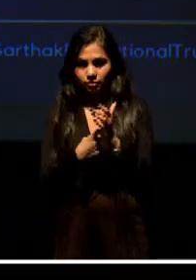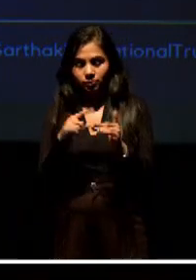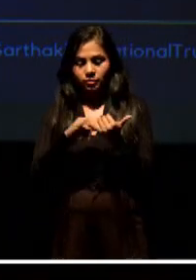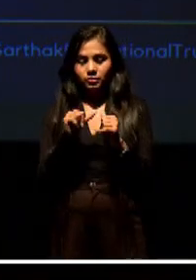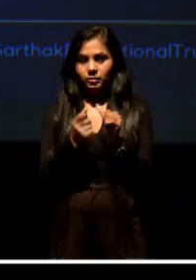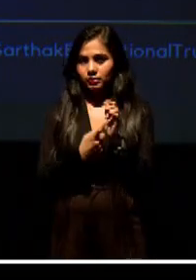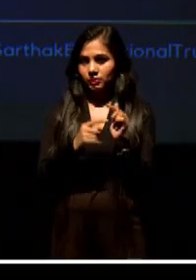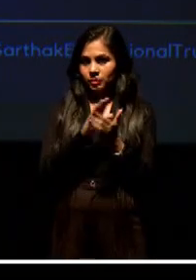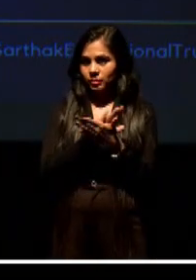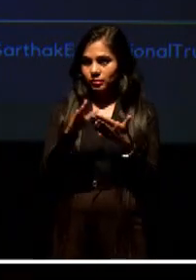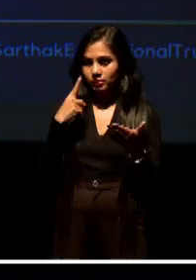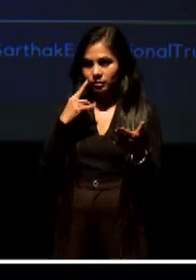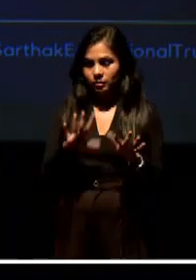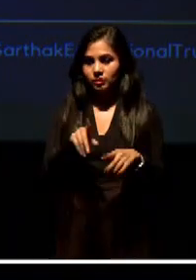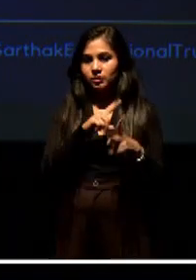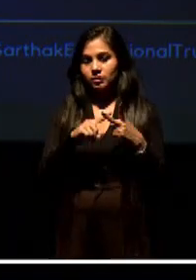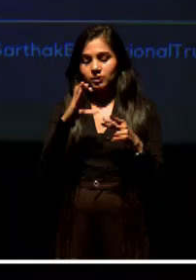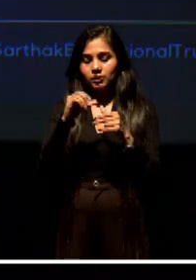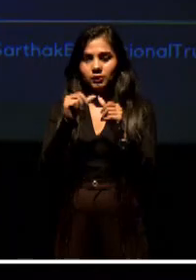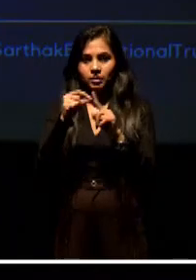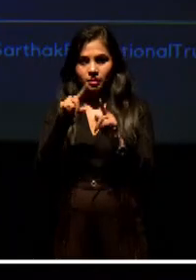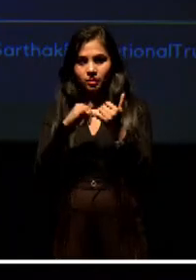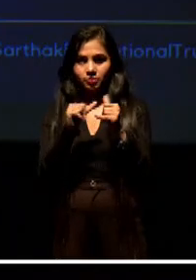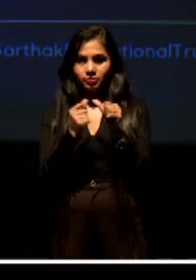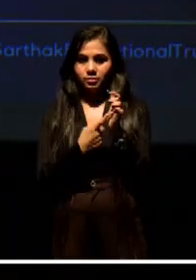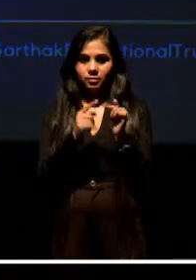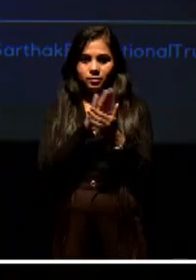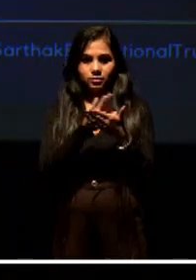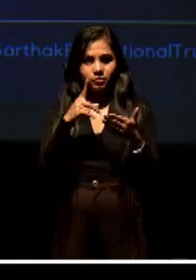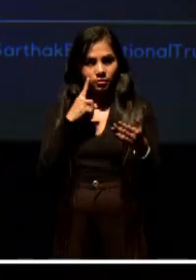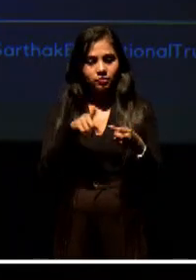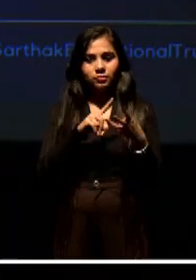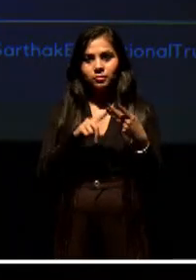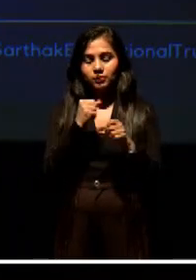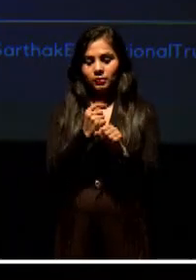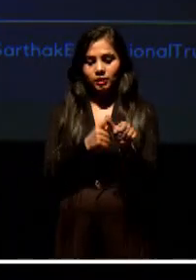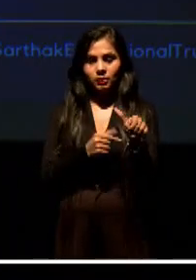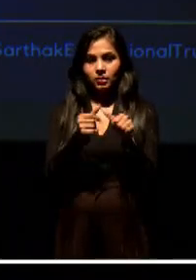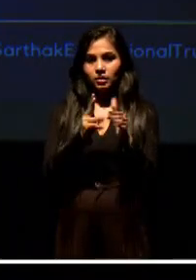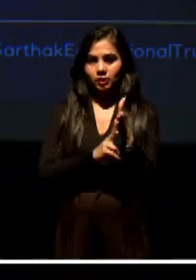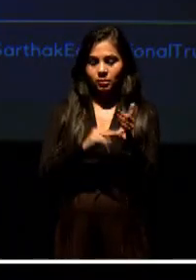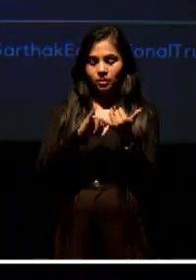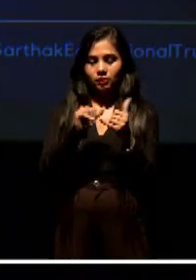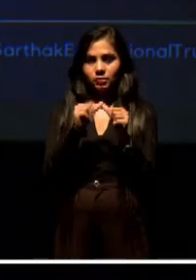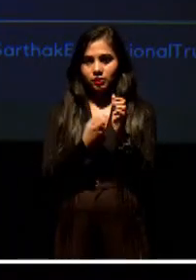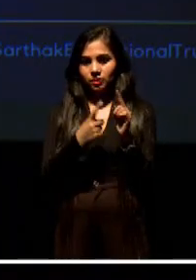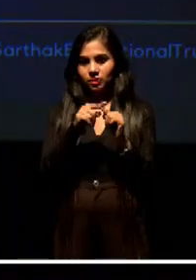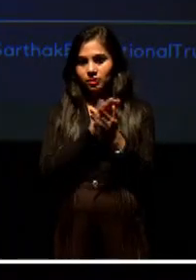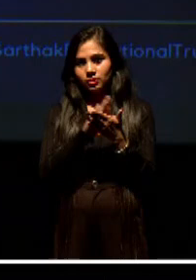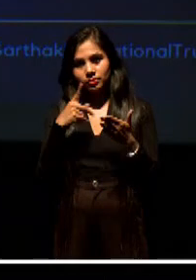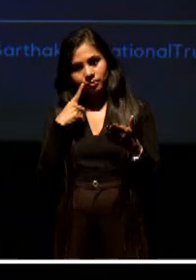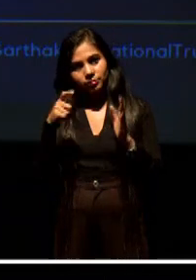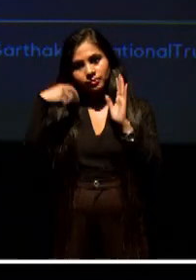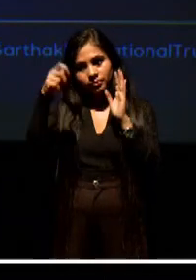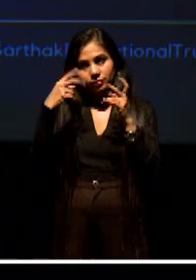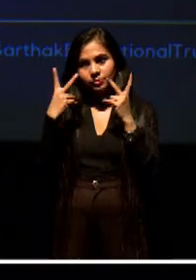एक है कैप सारथी, और एक है आपका ज्ञान सारथी। ये 3 पोर्टल्स आपको देखने को मिलेंगे। आप उसका